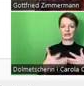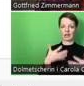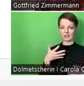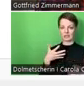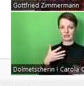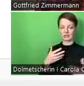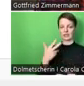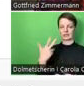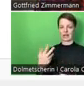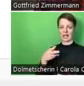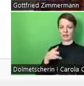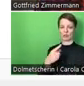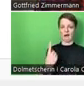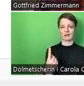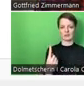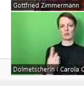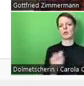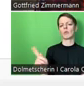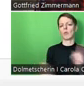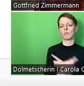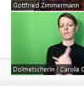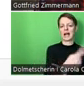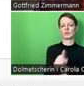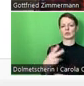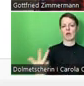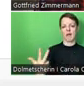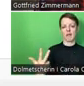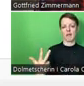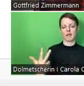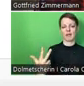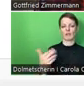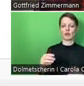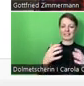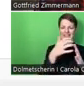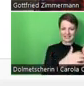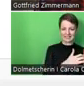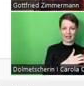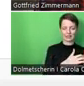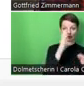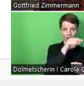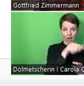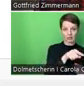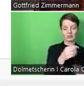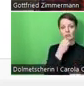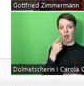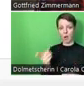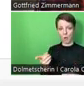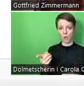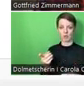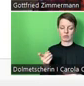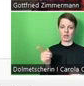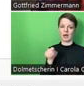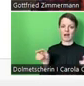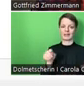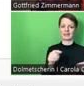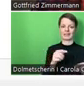von 3 zu 1 haben oder 1 zu 3 zu dem umgebenden schwarzen Text. Das ist vermutlich nicht der Fall,